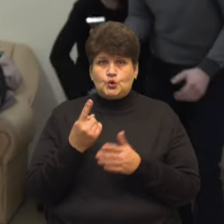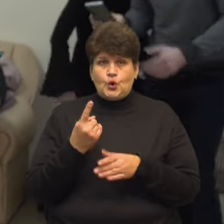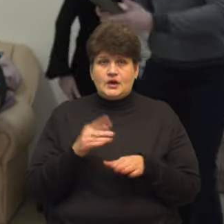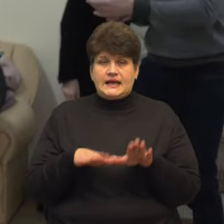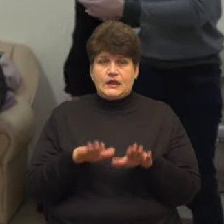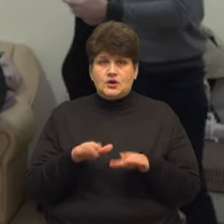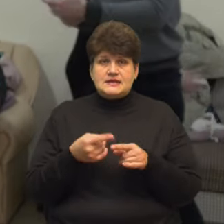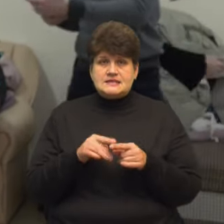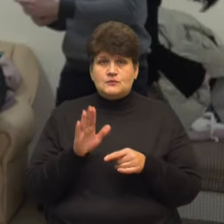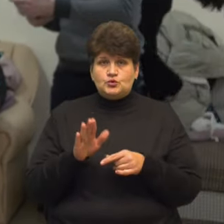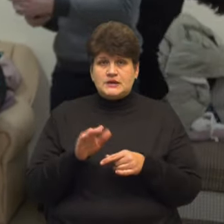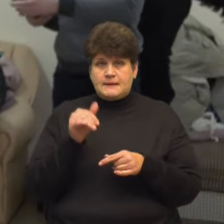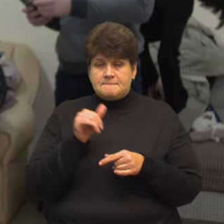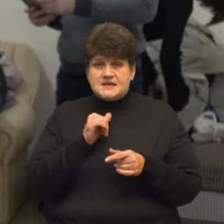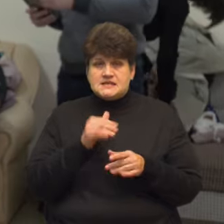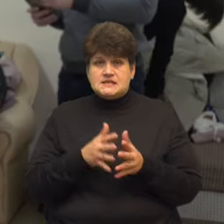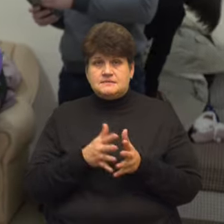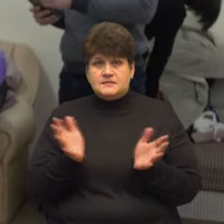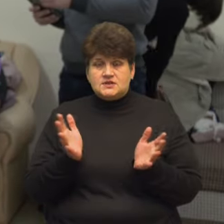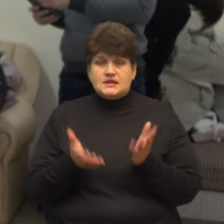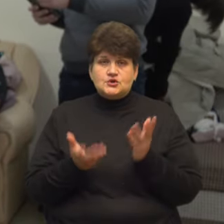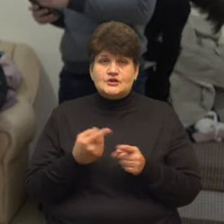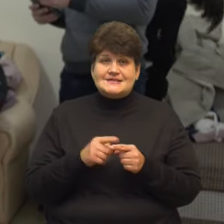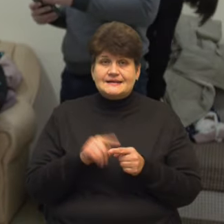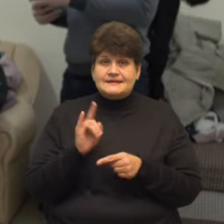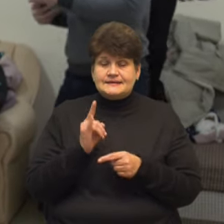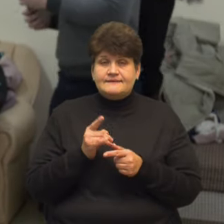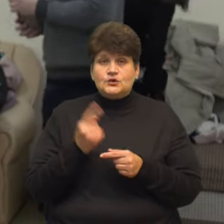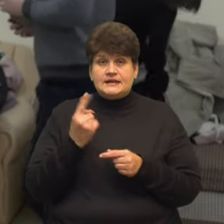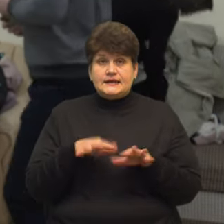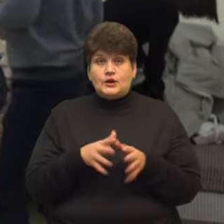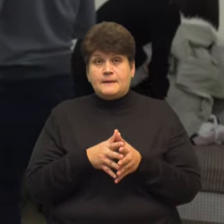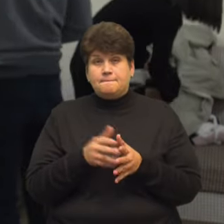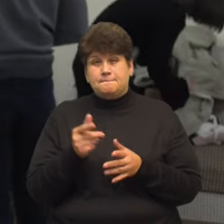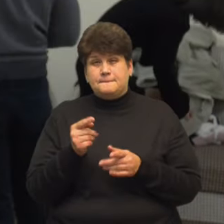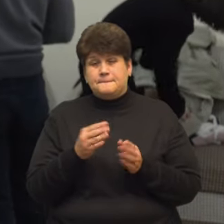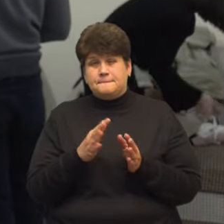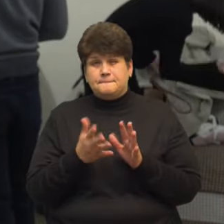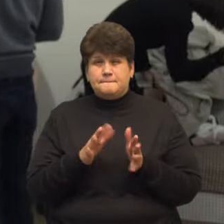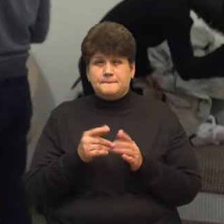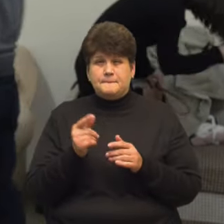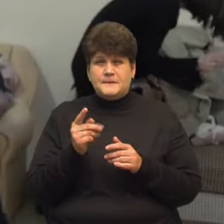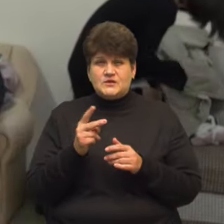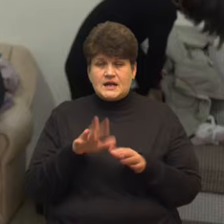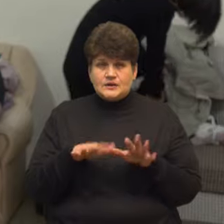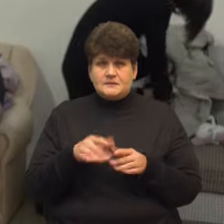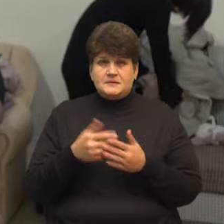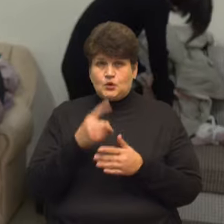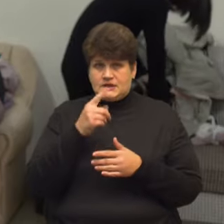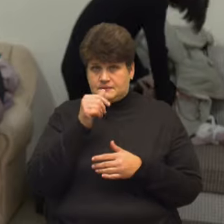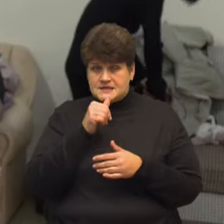Так це буде місяць і довше якщо це немовля від кілограма до півтора це в середньому місяць часу звісно